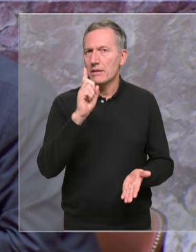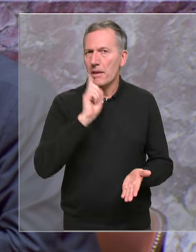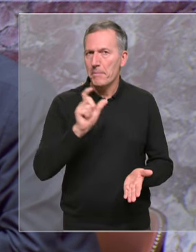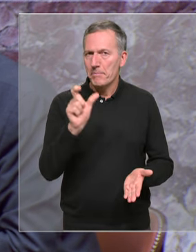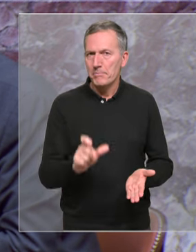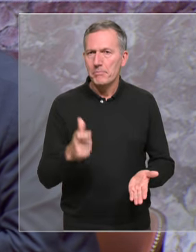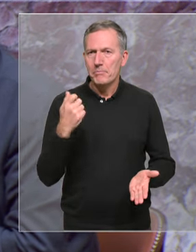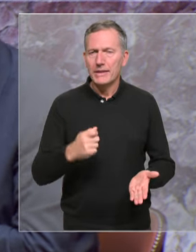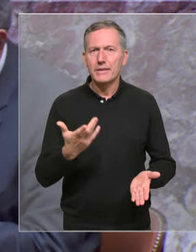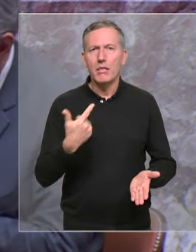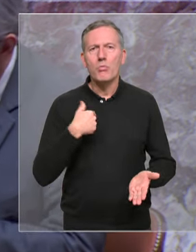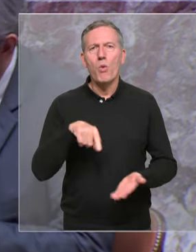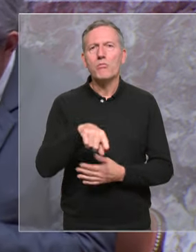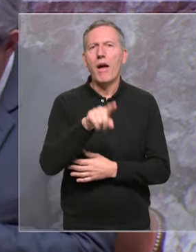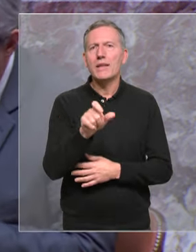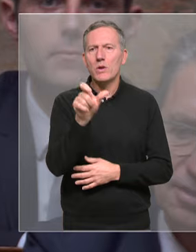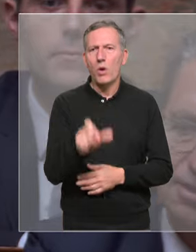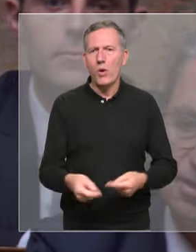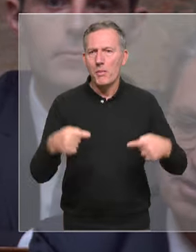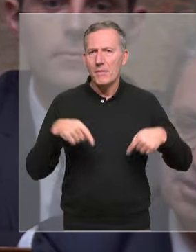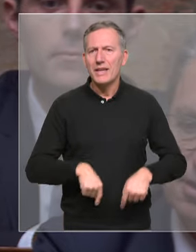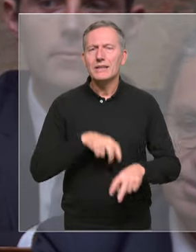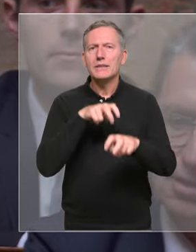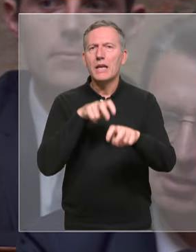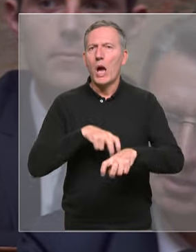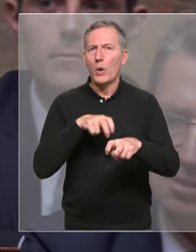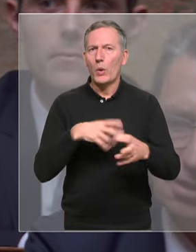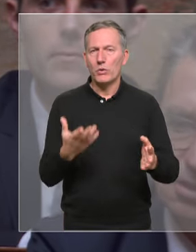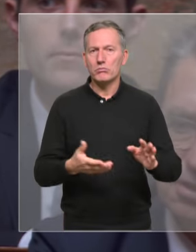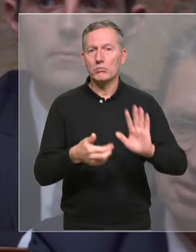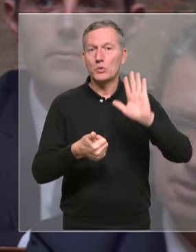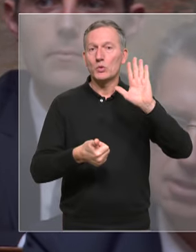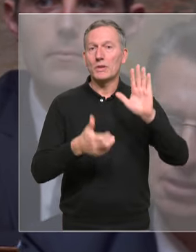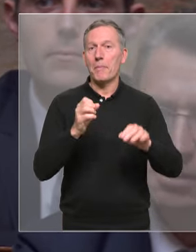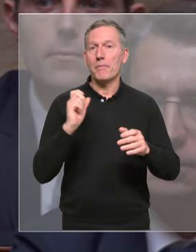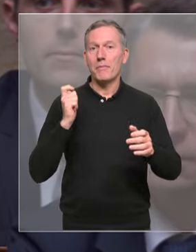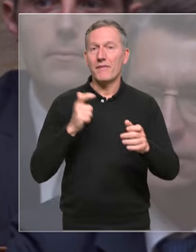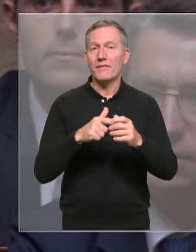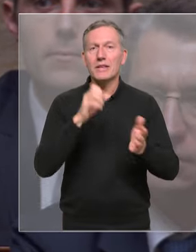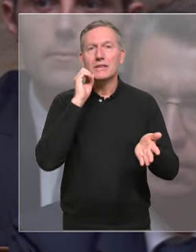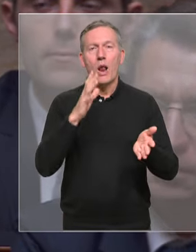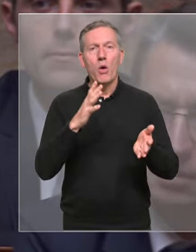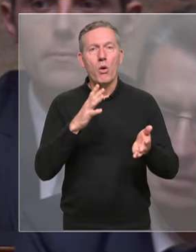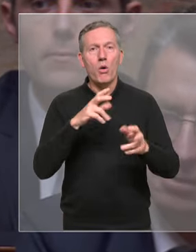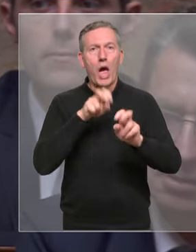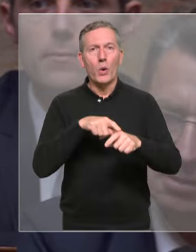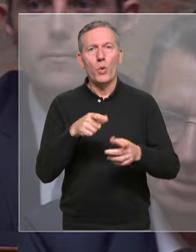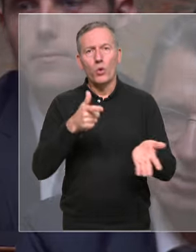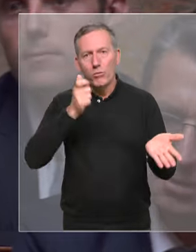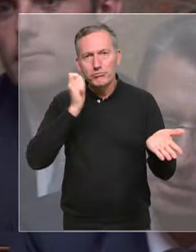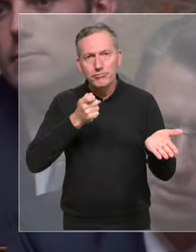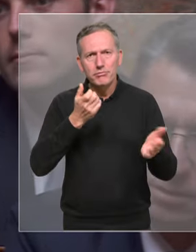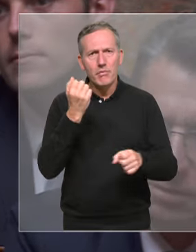Présidente. Ma question s'adresse à Monsieur le ministre de l'Agriculture. Le 60e Salon de l'agriculture est l'occasion de saluer le travail,